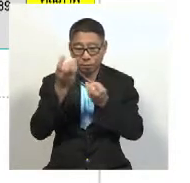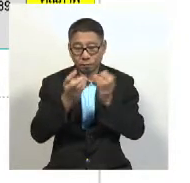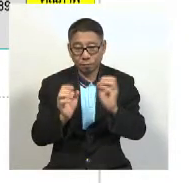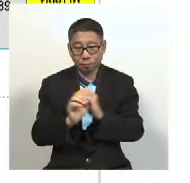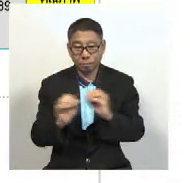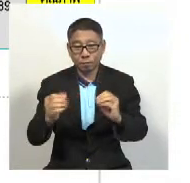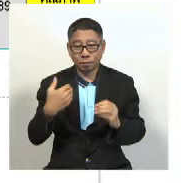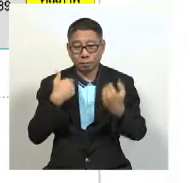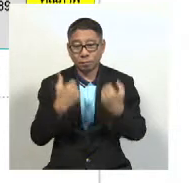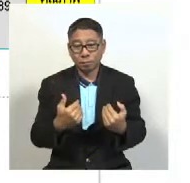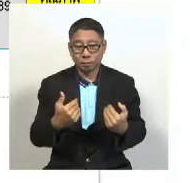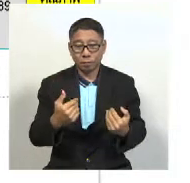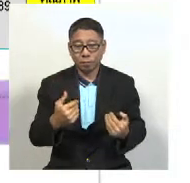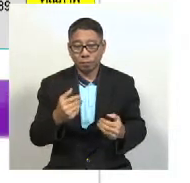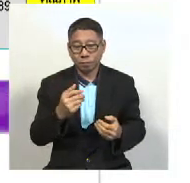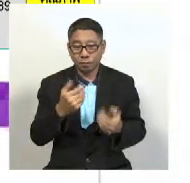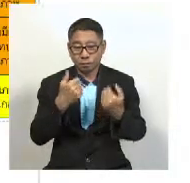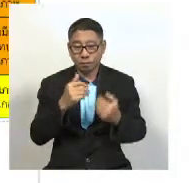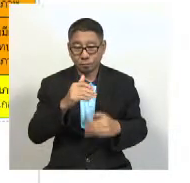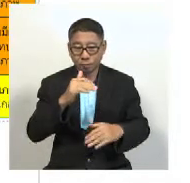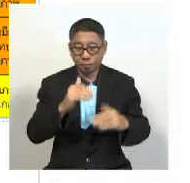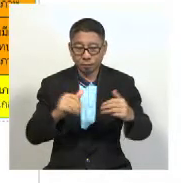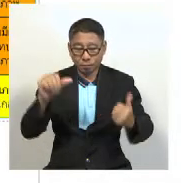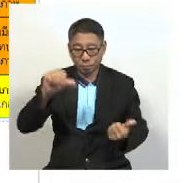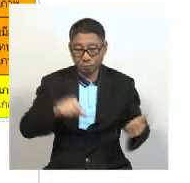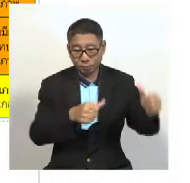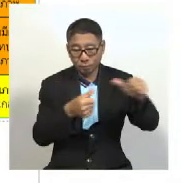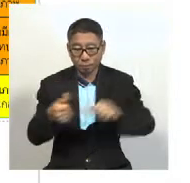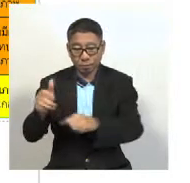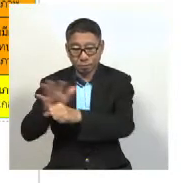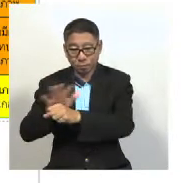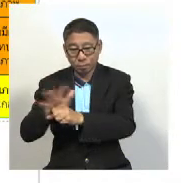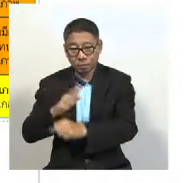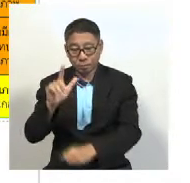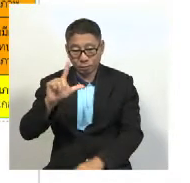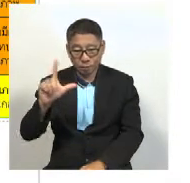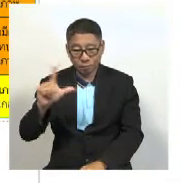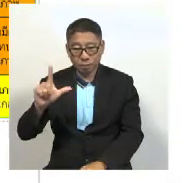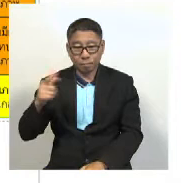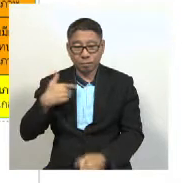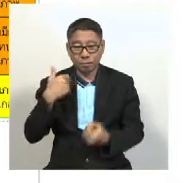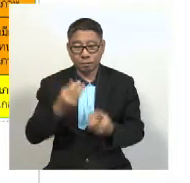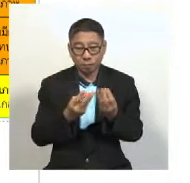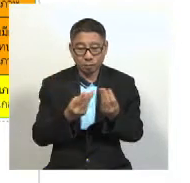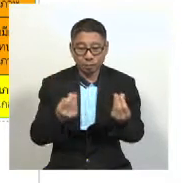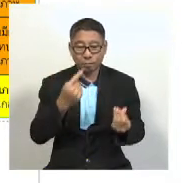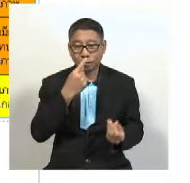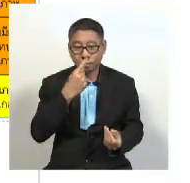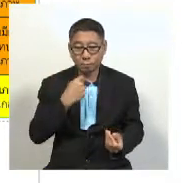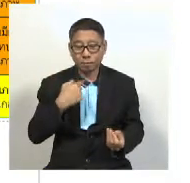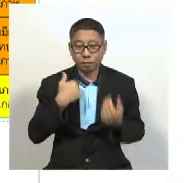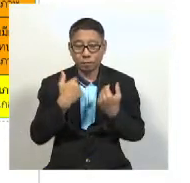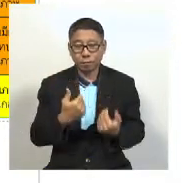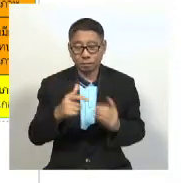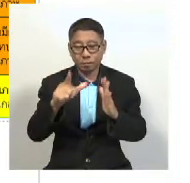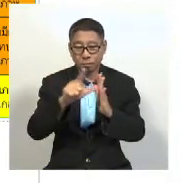แต่ว่ายังมีพื้นที่ที่คุณภาพอากาศขึ้นอยู่ในระดับปานกลางหรือว่าสีเหลืองอยู่ก็คือเขตดินแดงและหลัก4